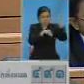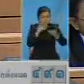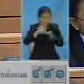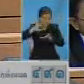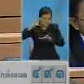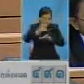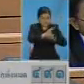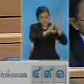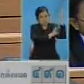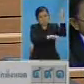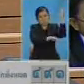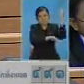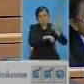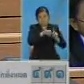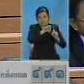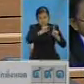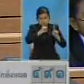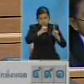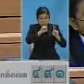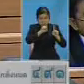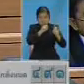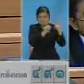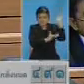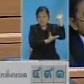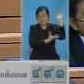งินเป็นแสนๆล้านถูกต้อง